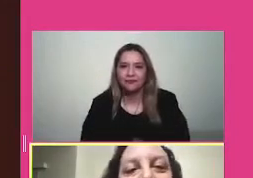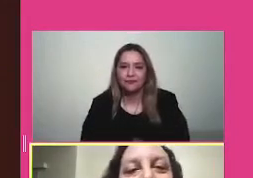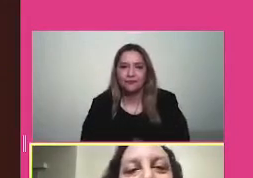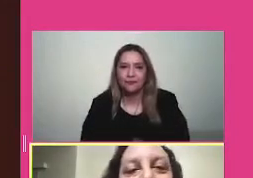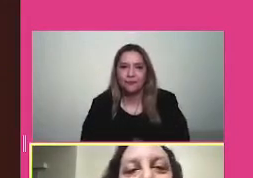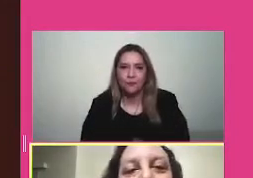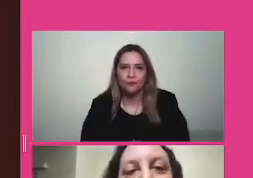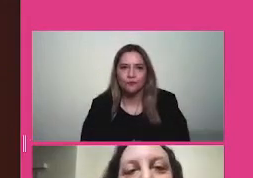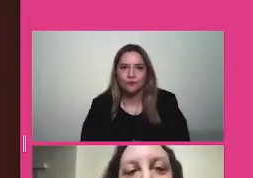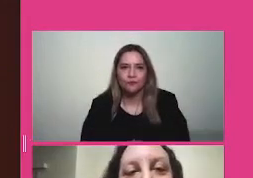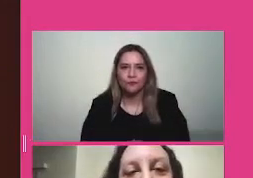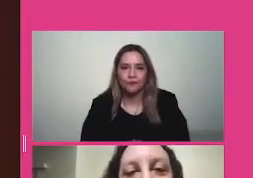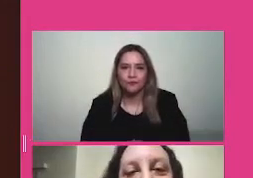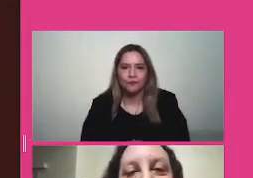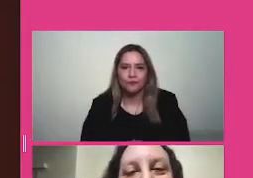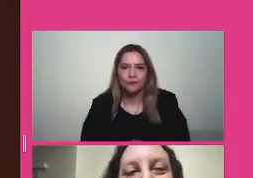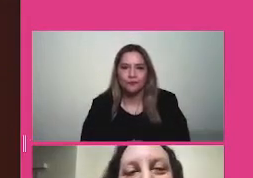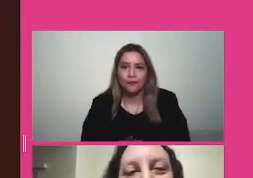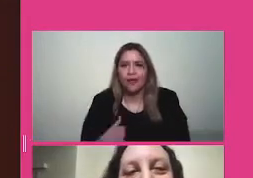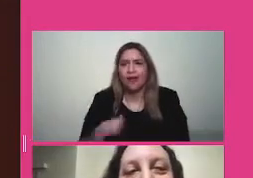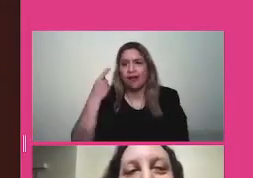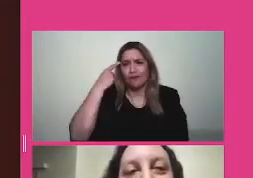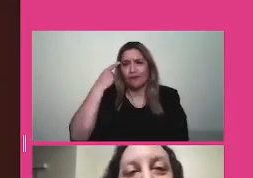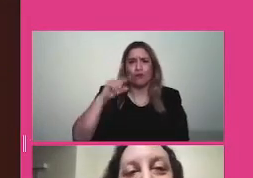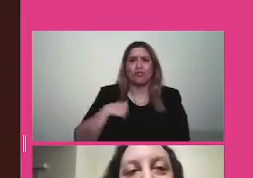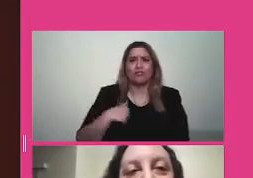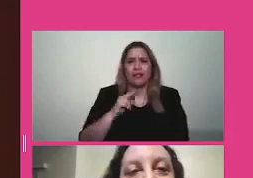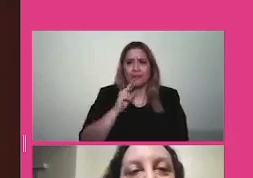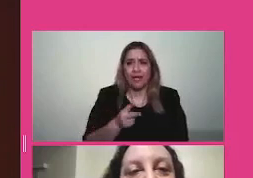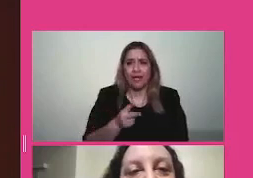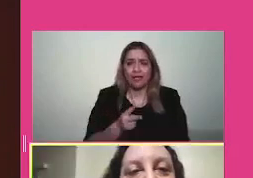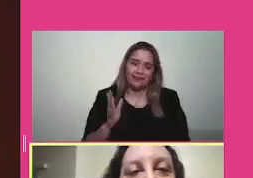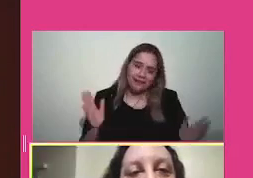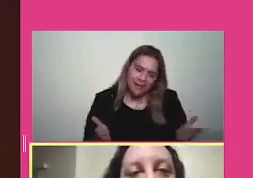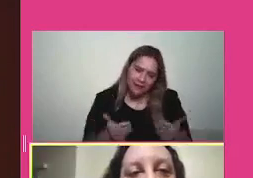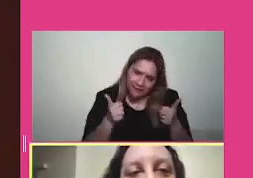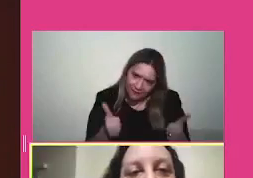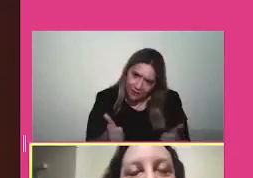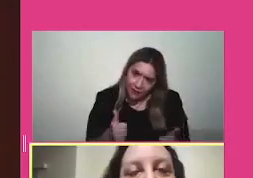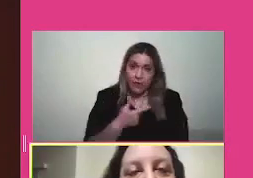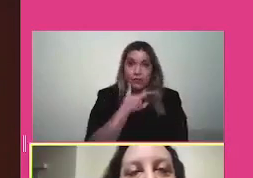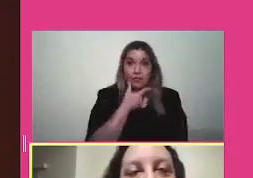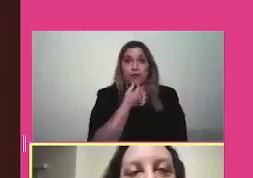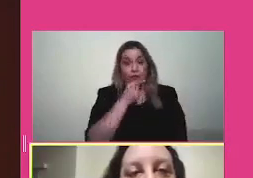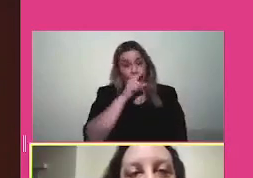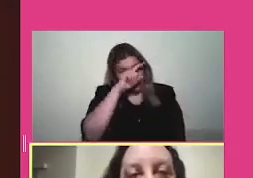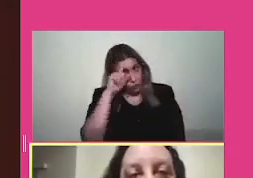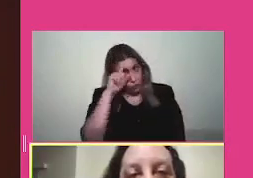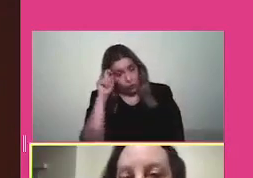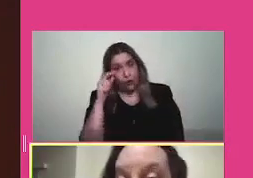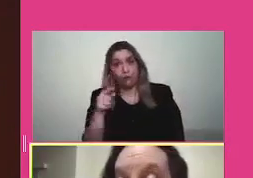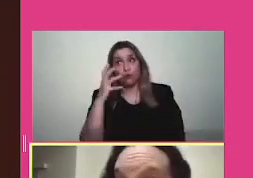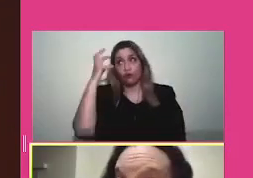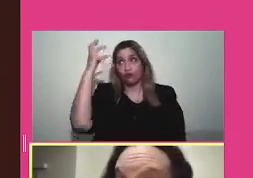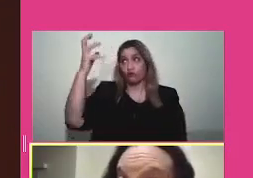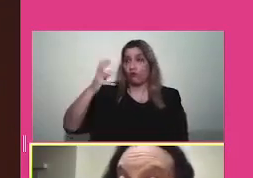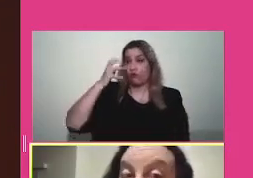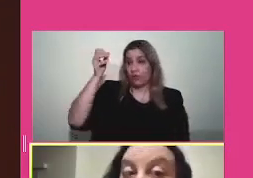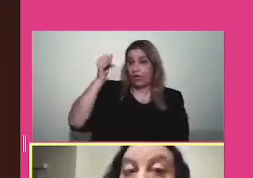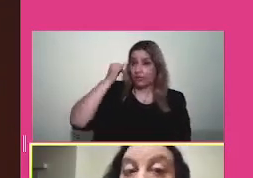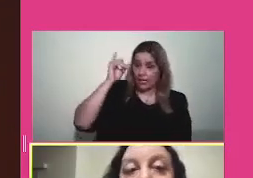Ωραία. Κάπως έτσι... Δεν ήξερα. Εντάξει, είναι δύσκολο. Είναι το τέρας της Σοφίας. Έβαλε